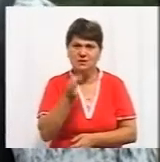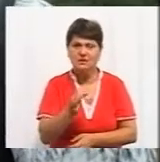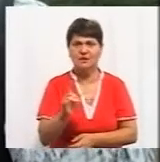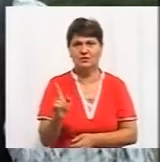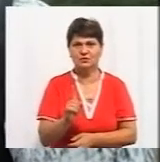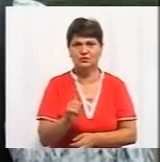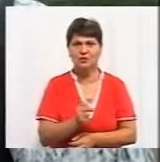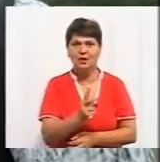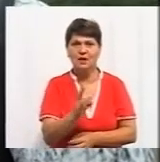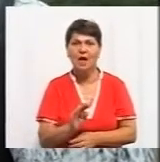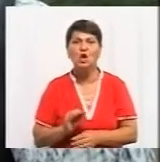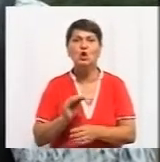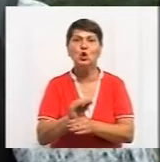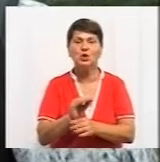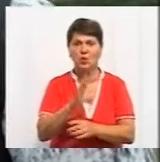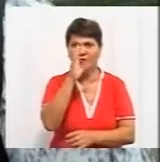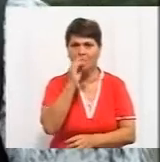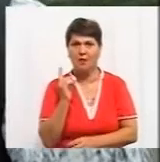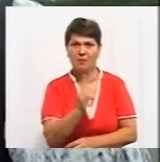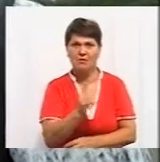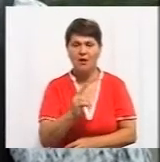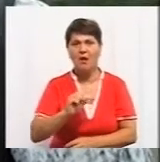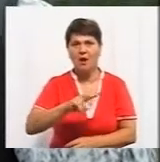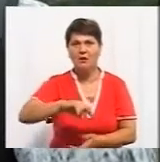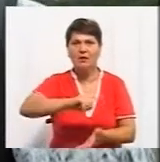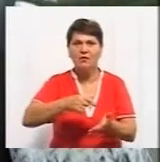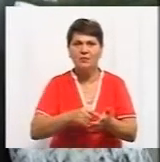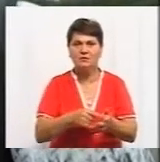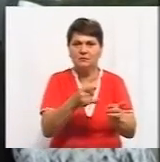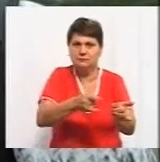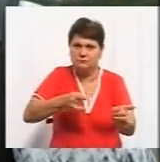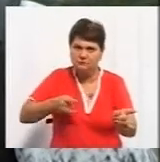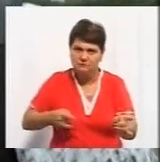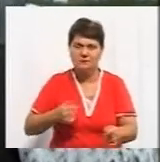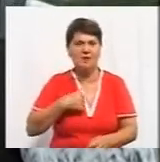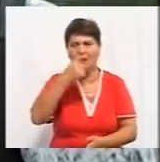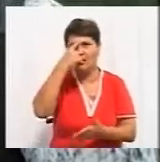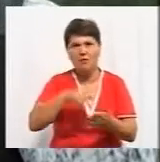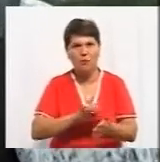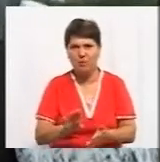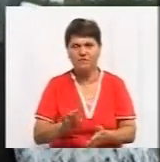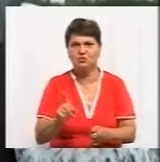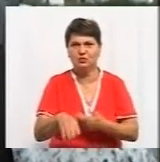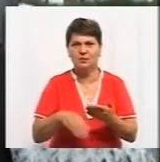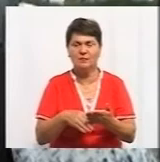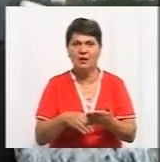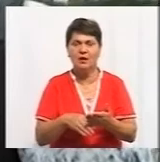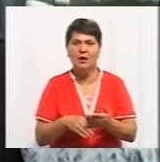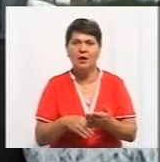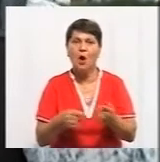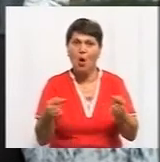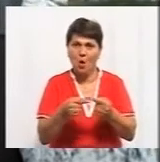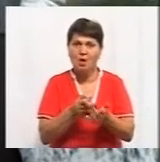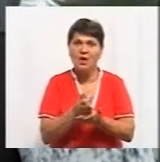пустити декілька додаткових маршрутів, але в місті і так великі пробки, я не впевнений, що навіть це допоможе. Десь конкретно додаткові